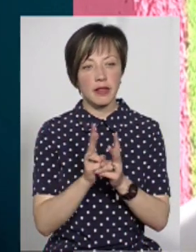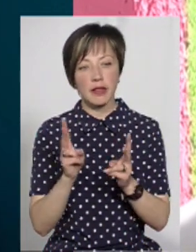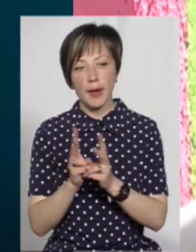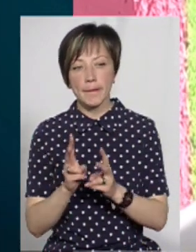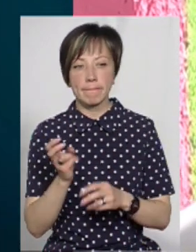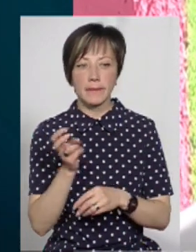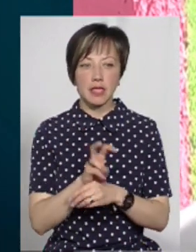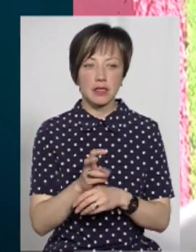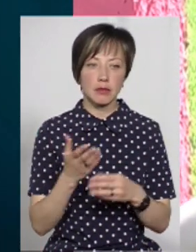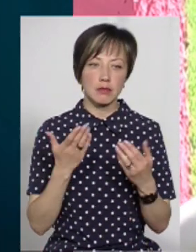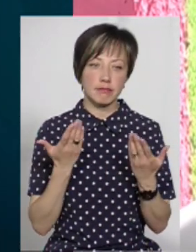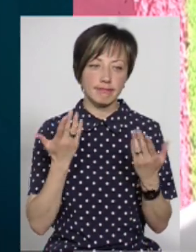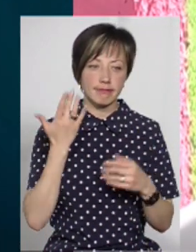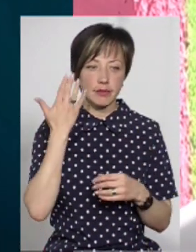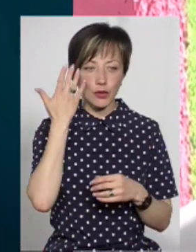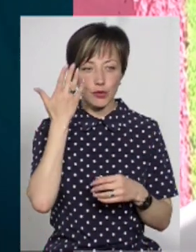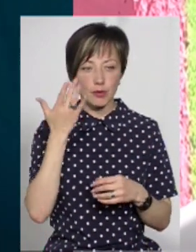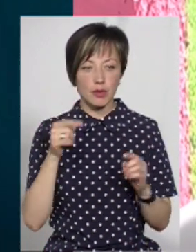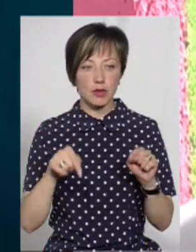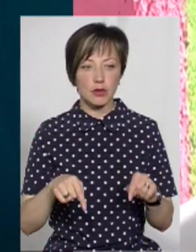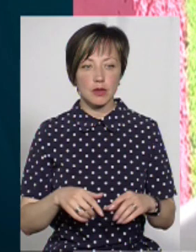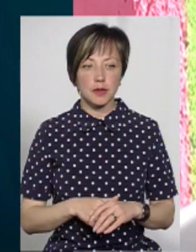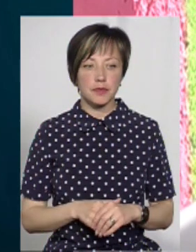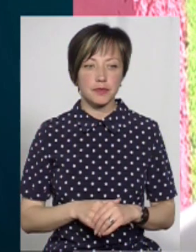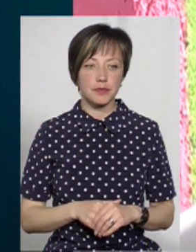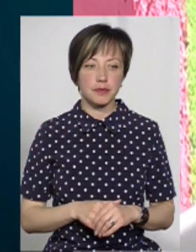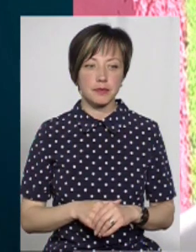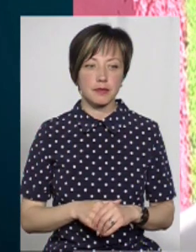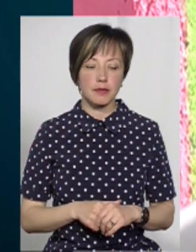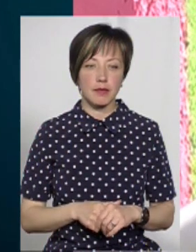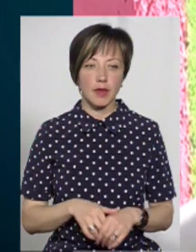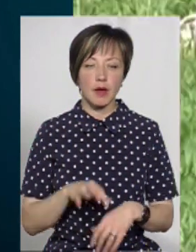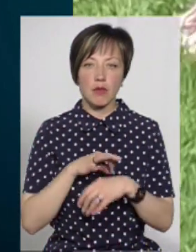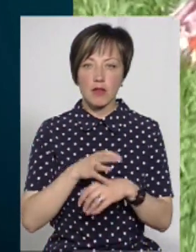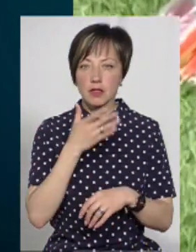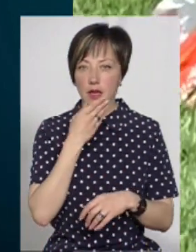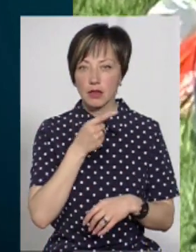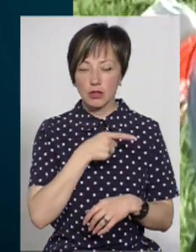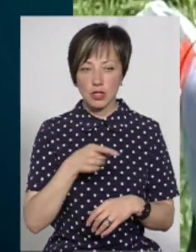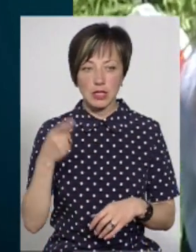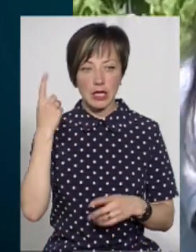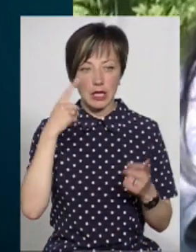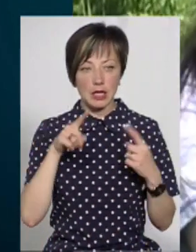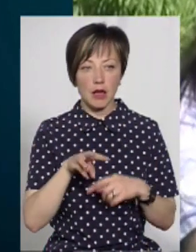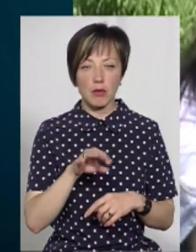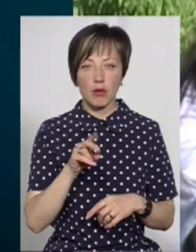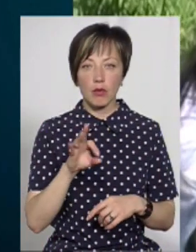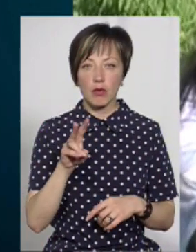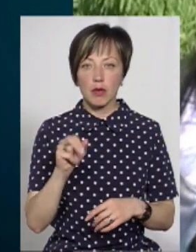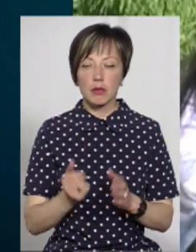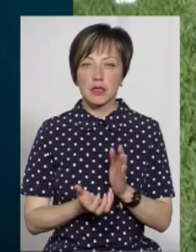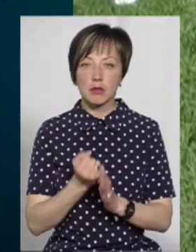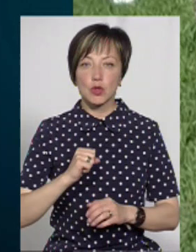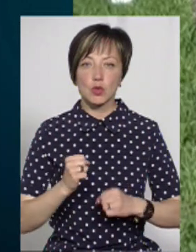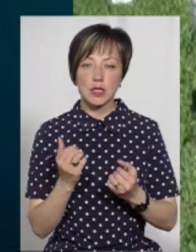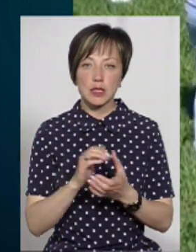сюди просто собі там, не знаю, поміркувати, щось, ну, якось провести гарно час. Ідею Миколи підтримали його друзі та